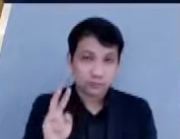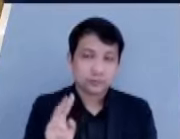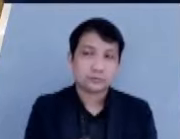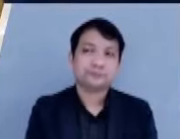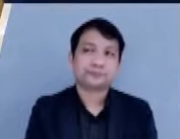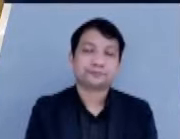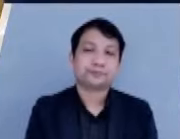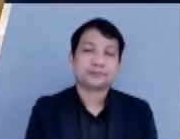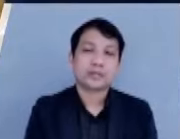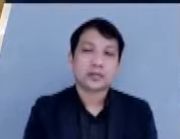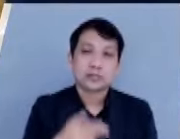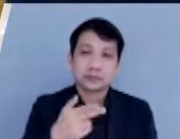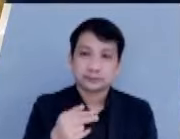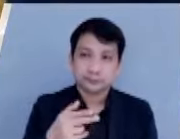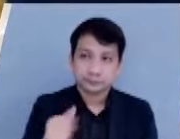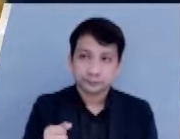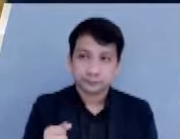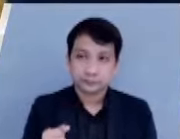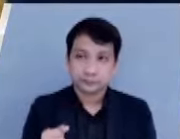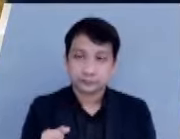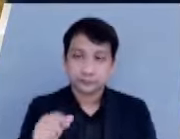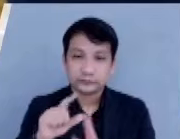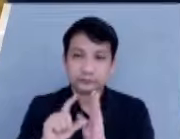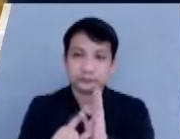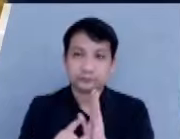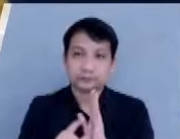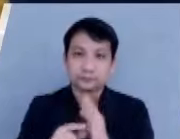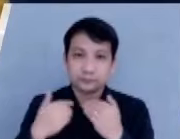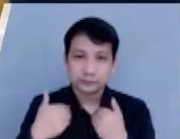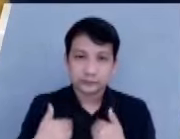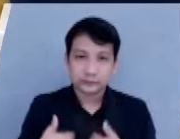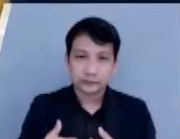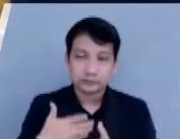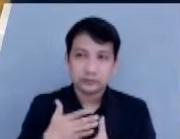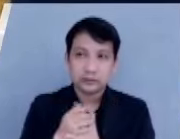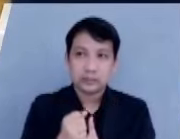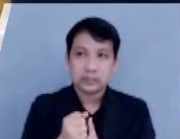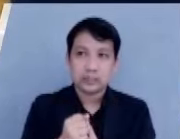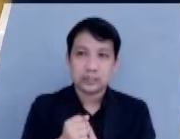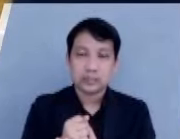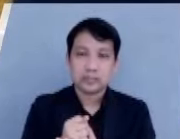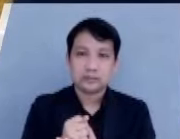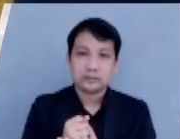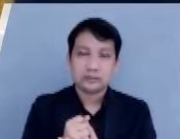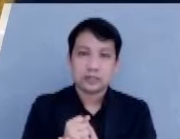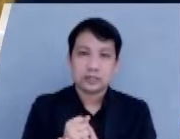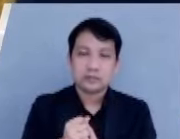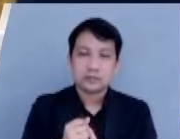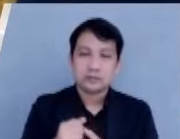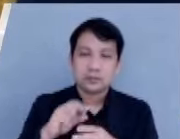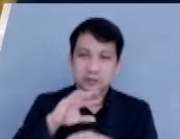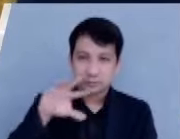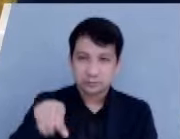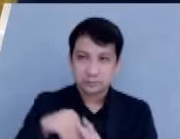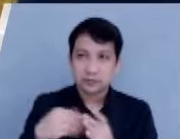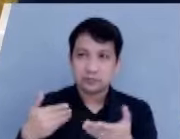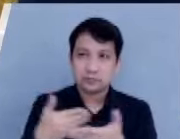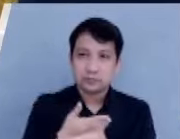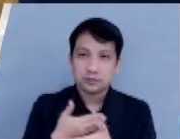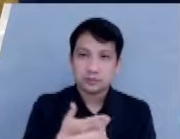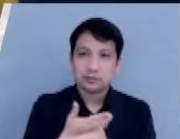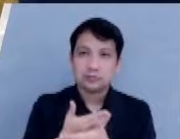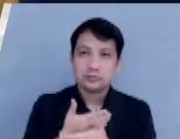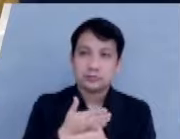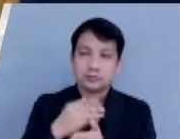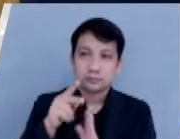Indonesian Chief Minister for Law and Human Rights, Yusril Iza Mahendra. Sa ilalim daw ito ng bagong polisiya ng